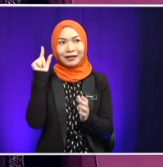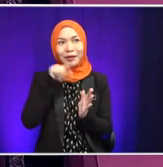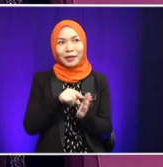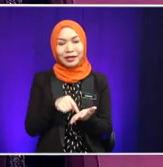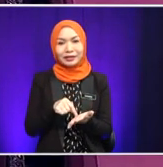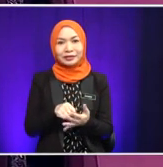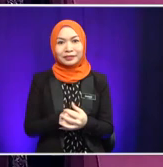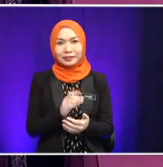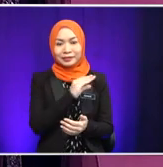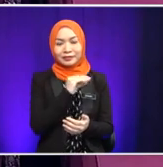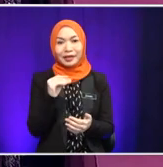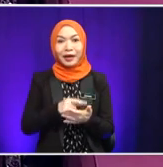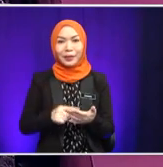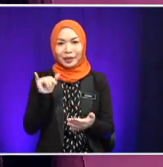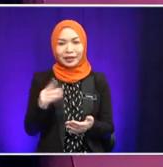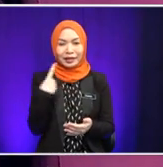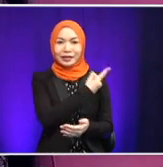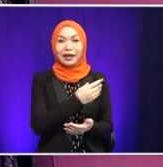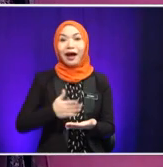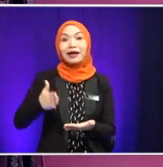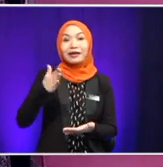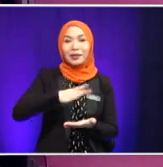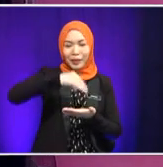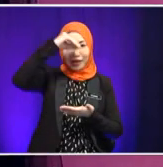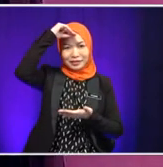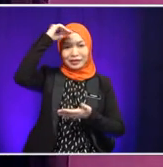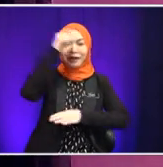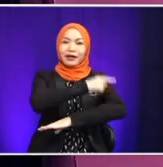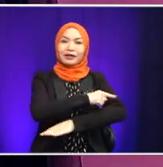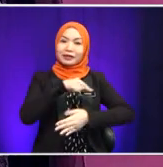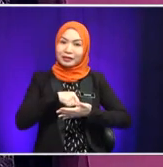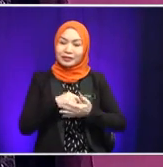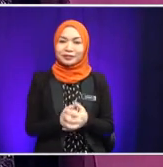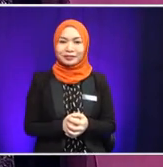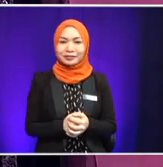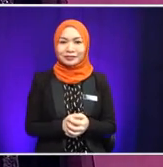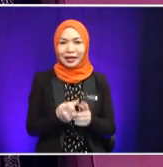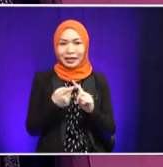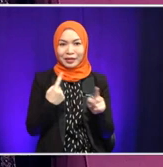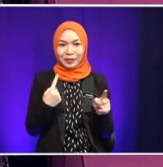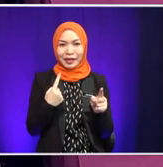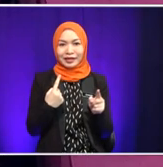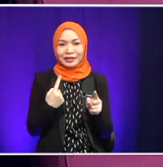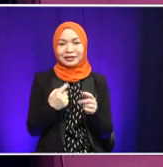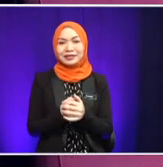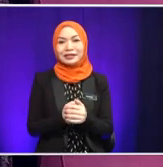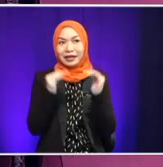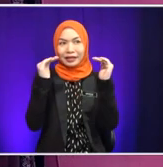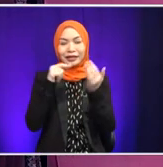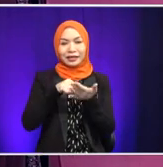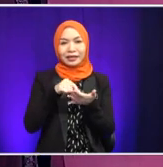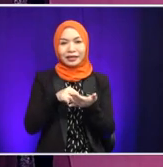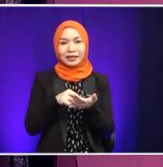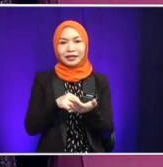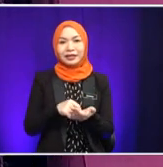dan aku ya kita akan belajar kita akan belajar adalah kita akan menjelaskan cara